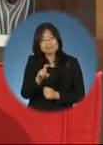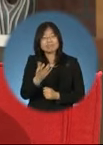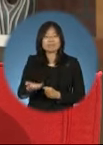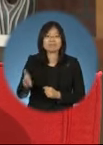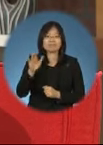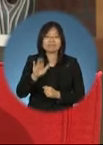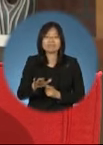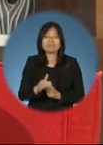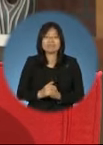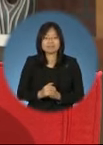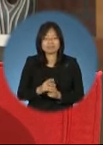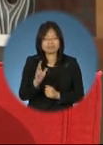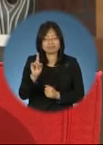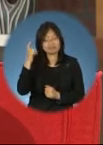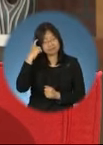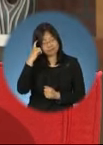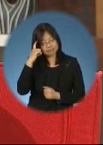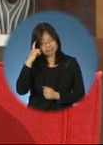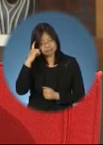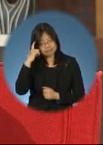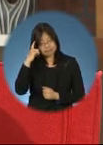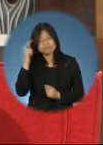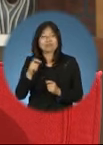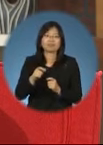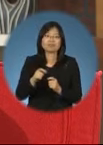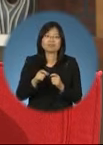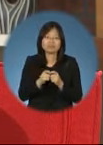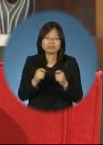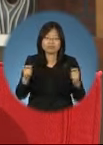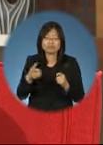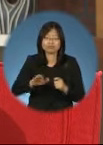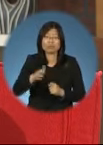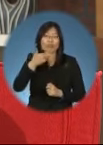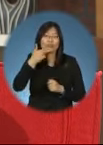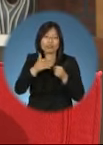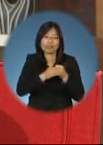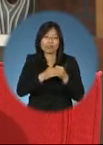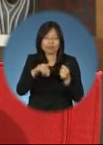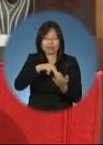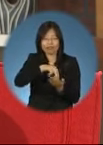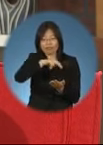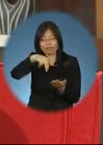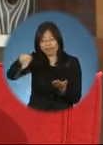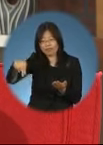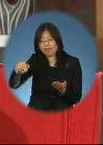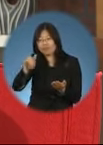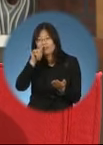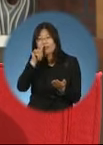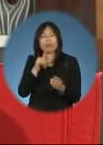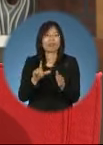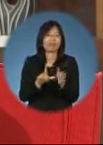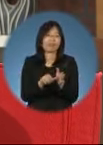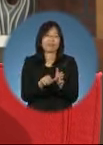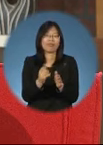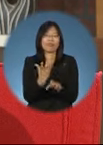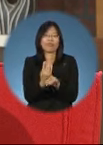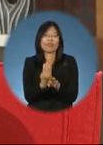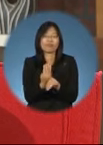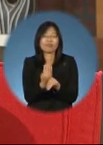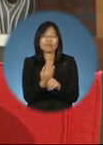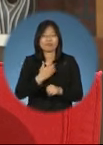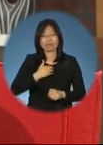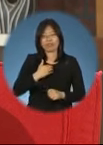그런데 암만 생각해도 없었어요. 그래서 방황했죠. 그걸 찾기 위해서. 그게 언제예요? 그 방황하신 거? 그래서 이제